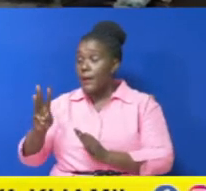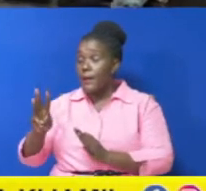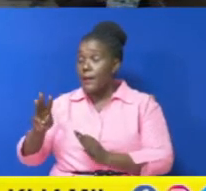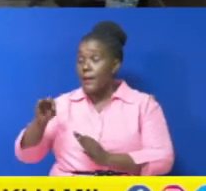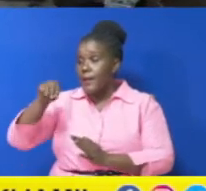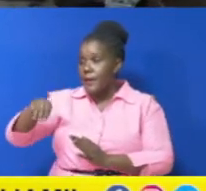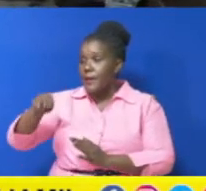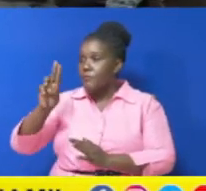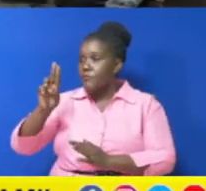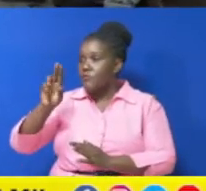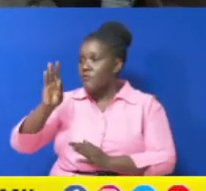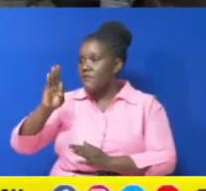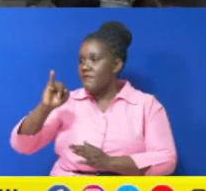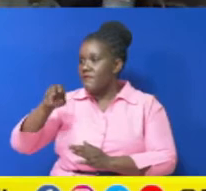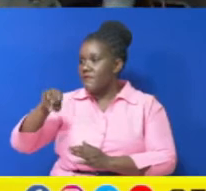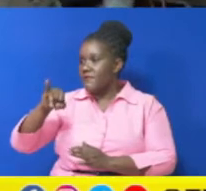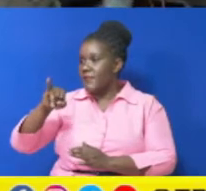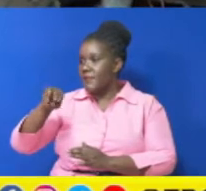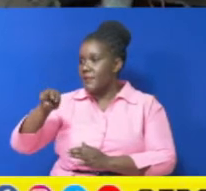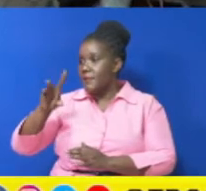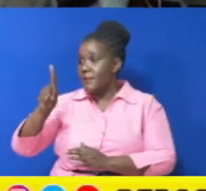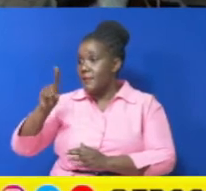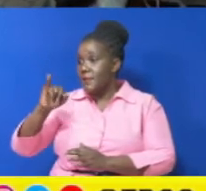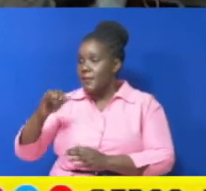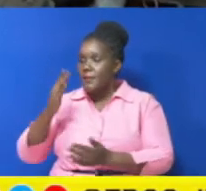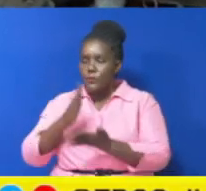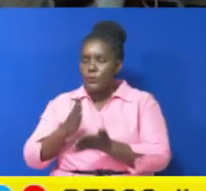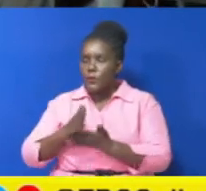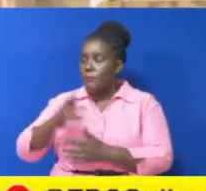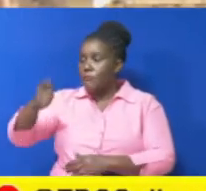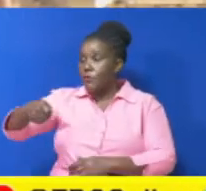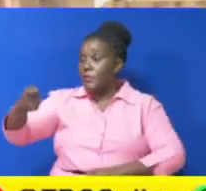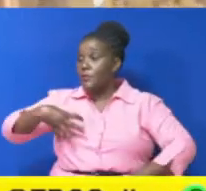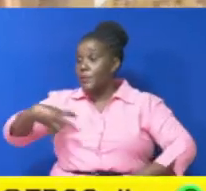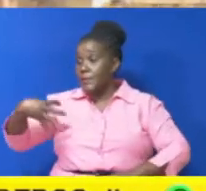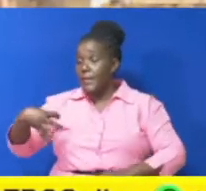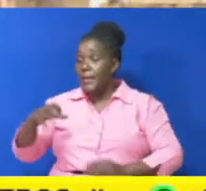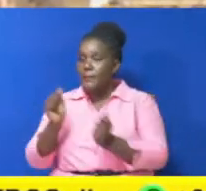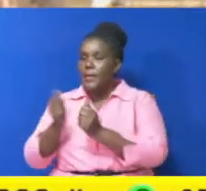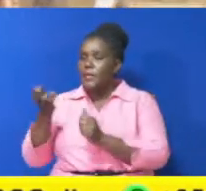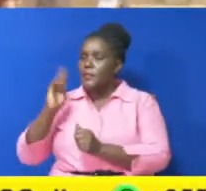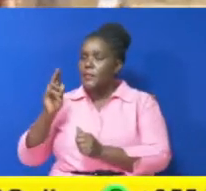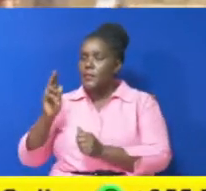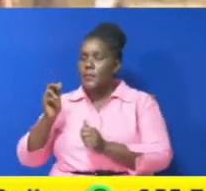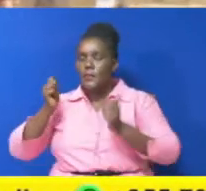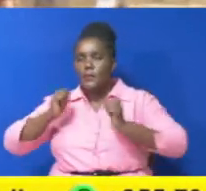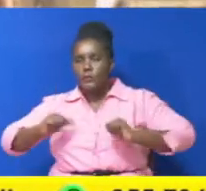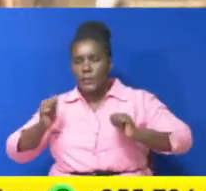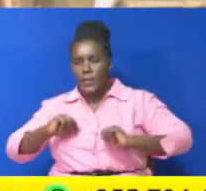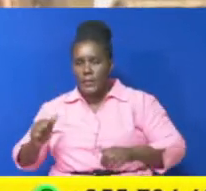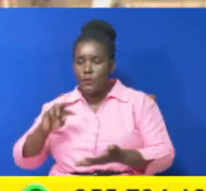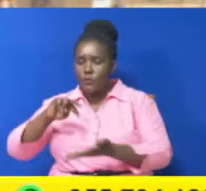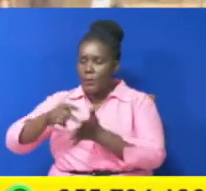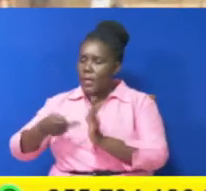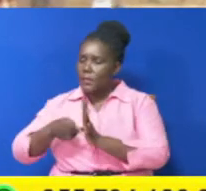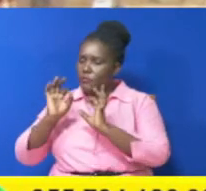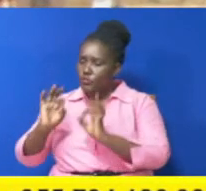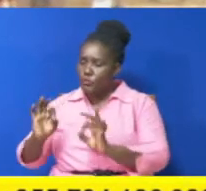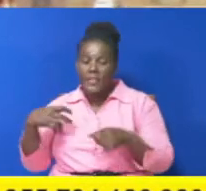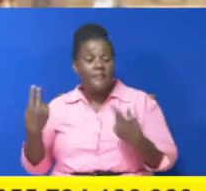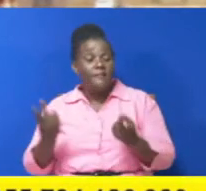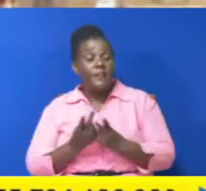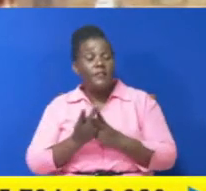Mtambule, licha ya kuipongeza Wizara ya Maliasili kwa mikakati mizuri ya kuendeleza sekta misitu nchini, ameeleza namna wilaya